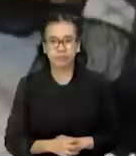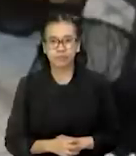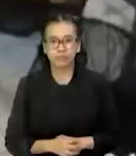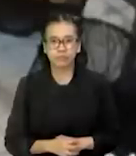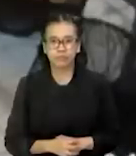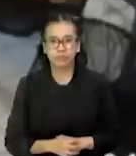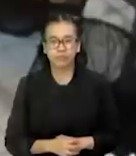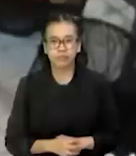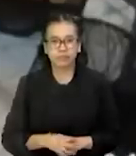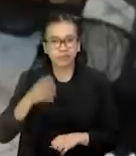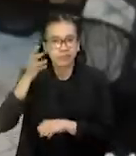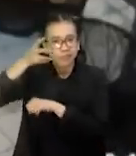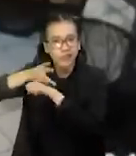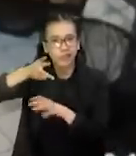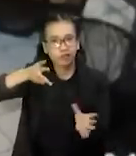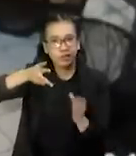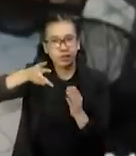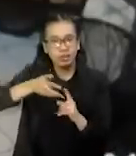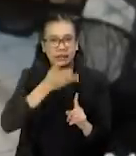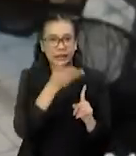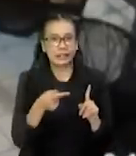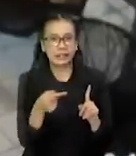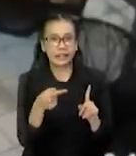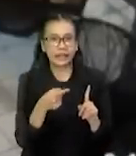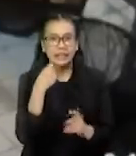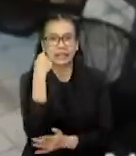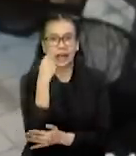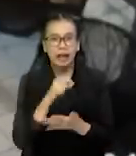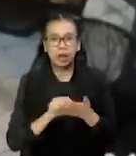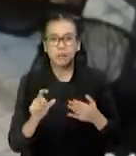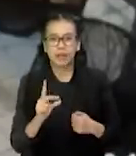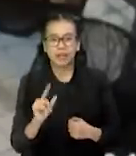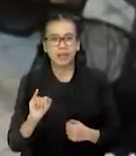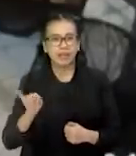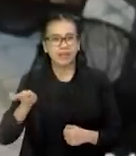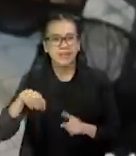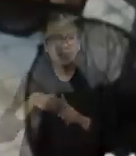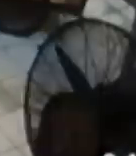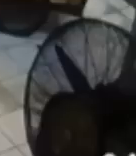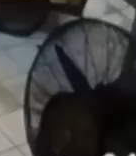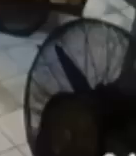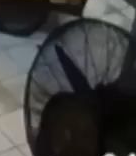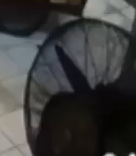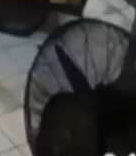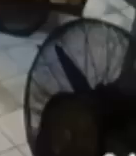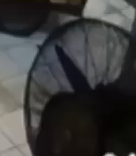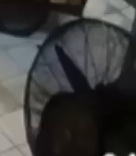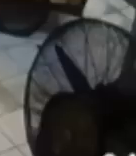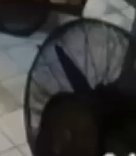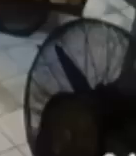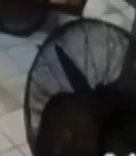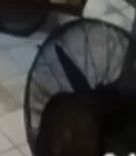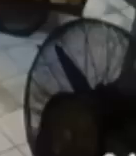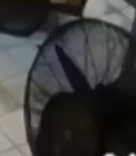Dari kamera CCTV, Rizky Ikmi Arianto menarik troli bermuatan karung di tempat usaha kuliner di Jalan Raya